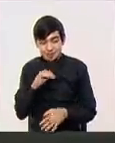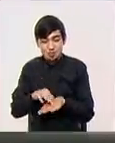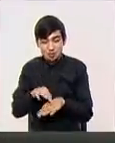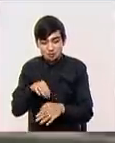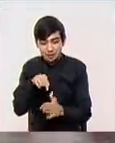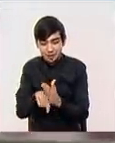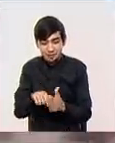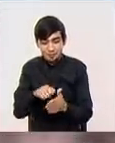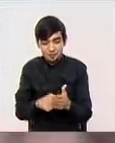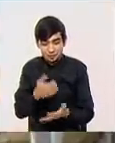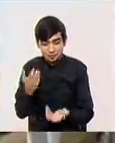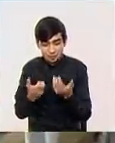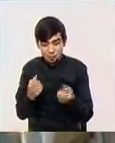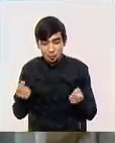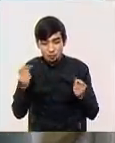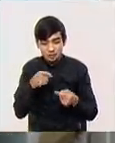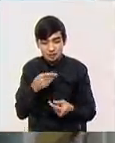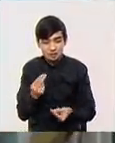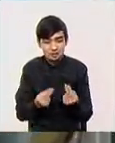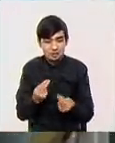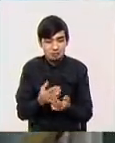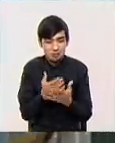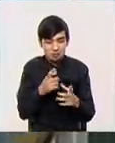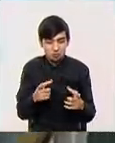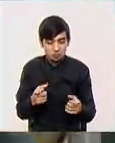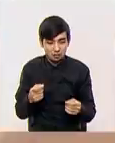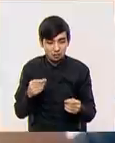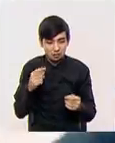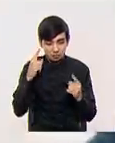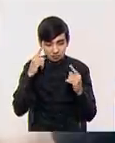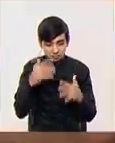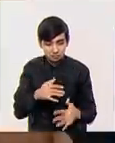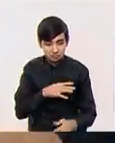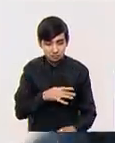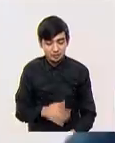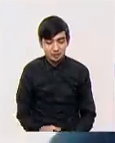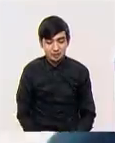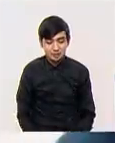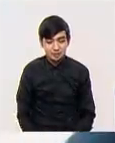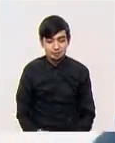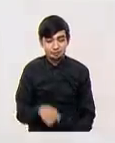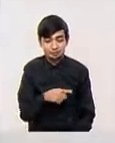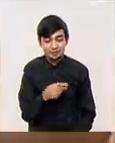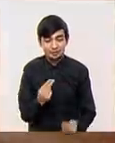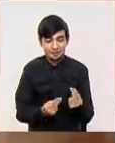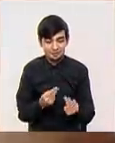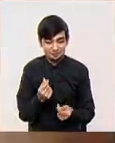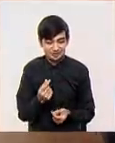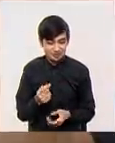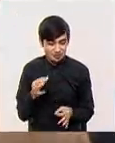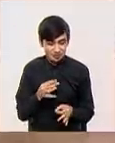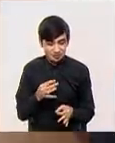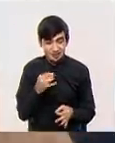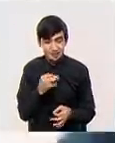түп себебін зерттегенде көбінің ойынға тәуелді болғанын анықтаған. Бірінші фактор жаңағы ойын құмарлық, сосын жаңағы